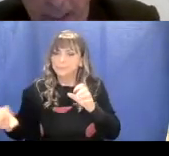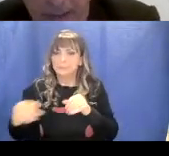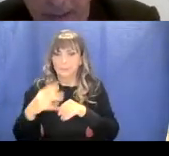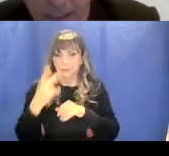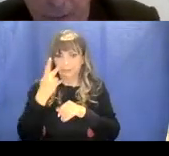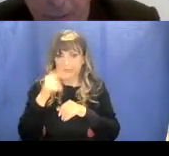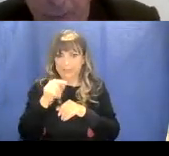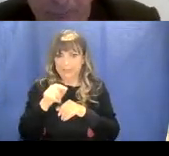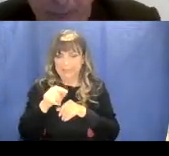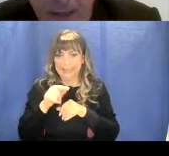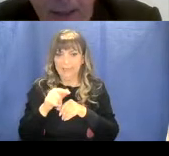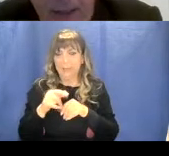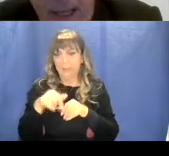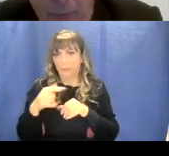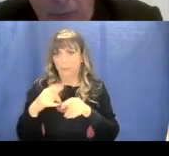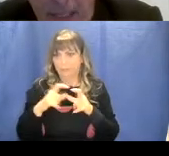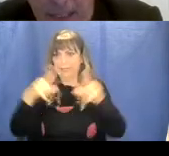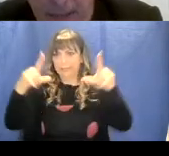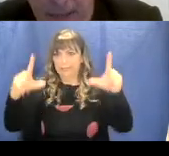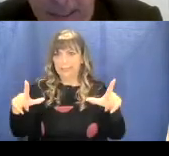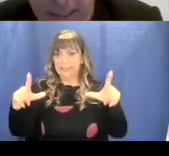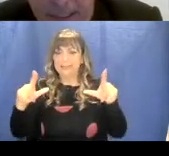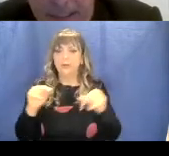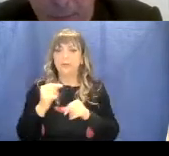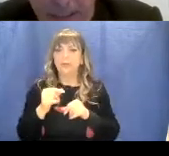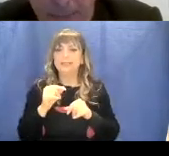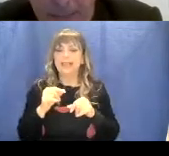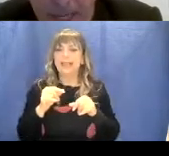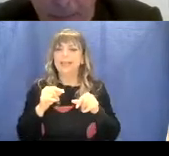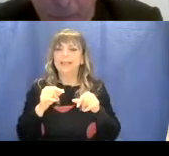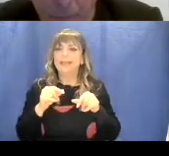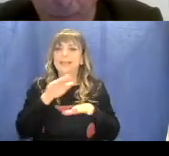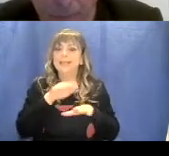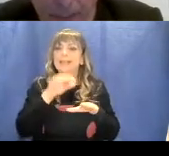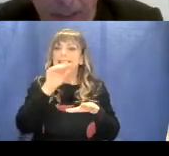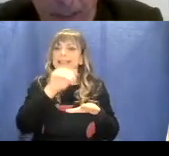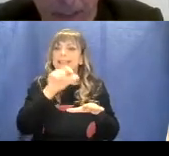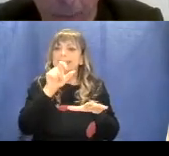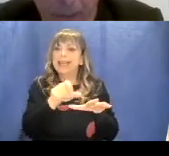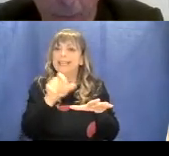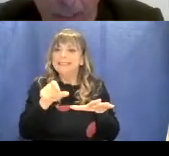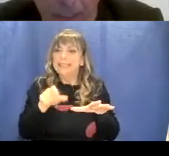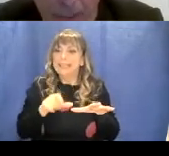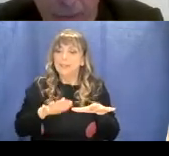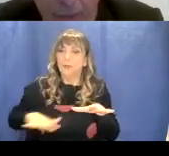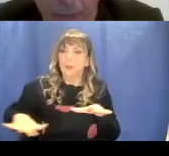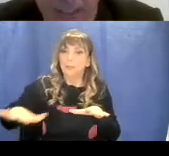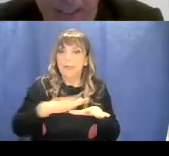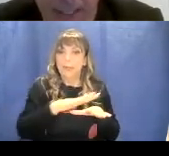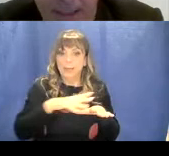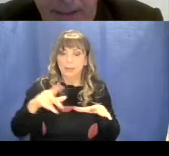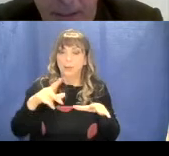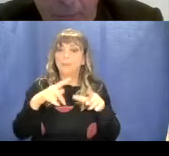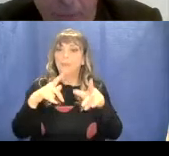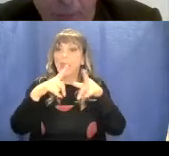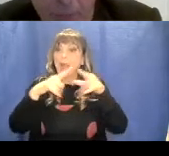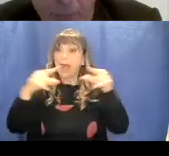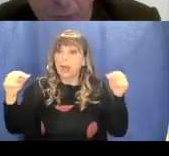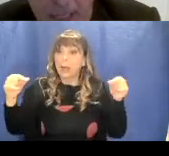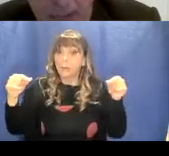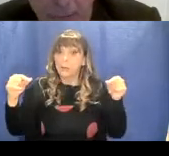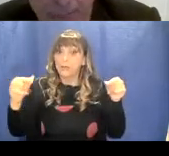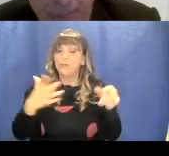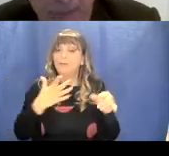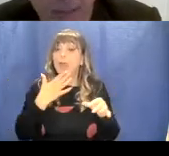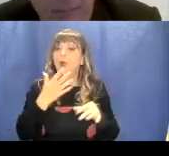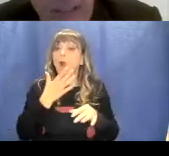popola in gran disco è una tassellazione del piano dove gli aquiloni sono disegnati di questo colorino